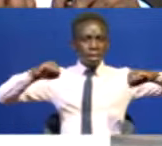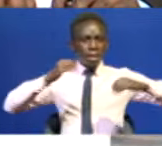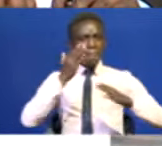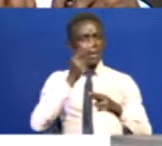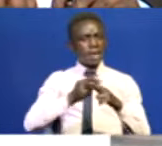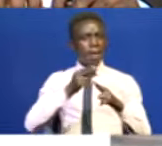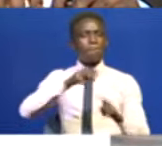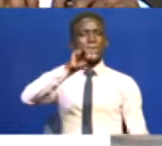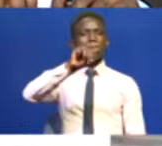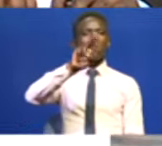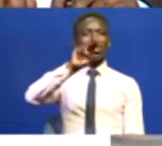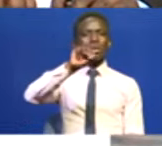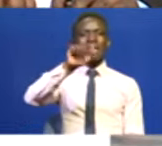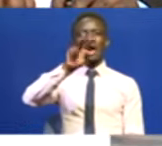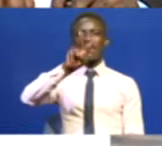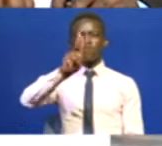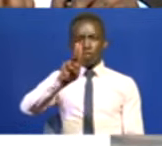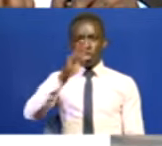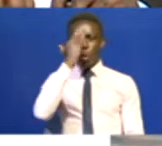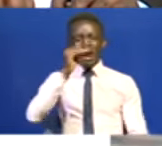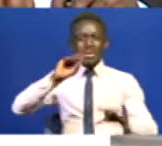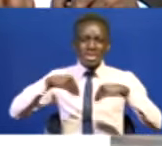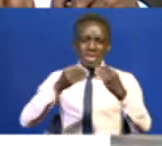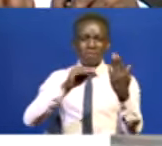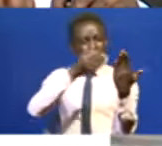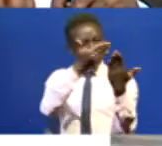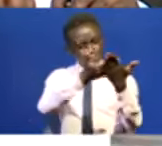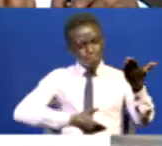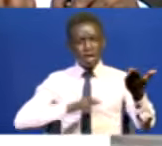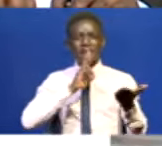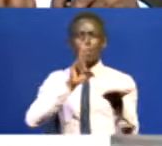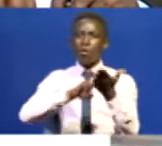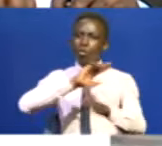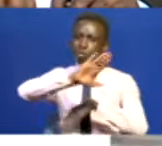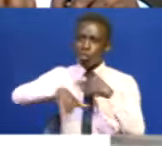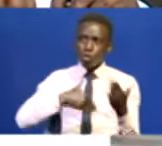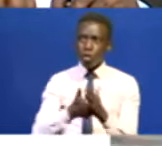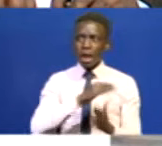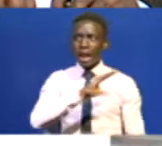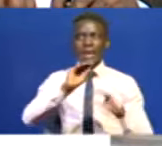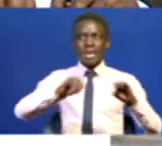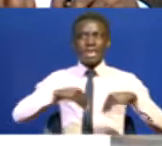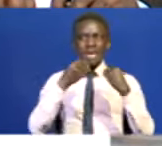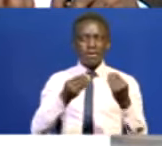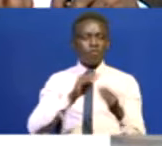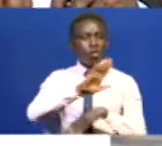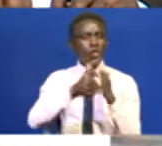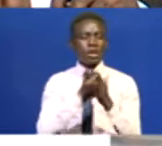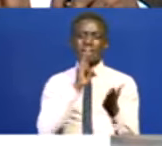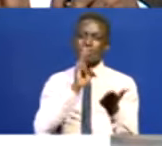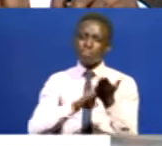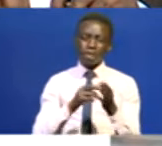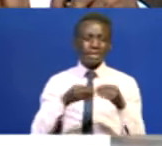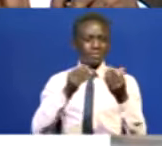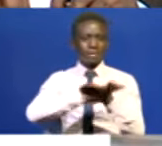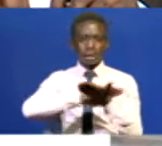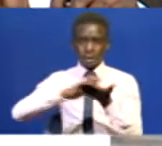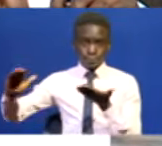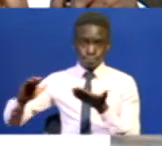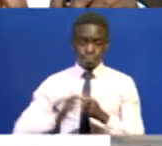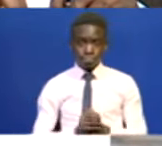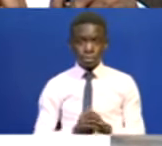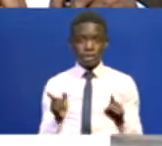na kuagiza wizara zote kuhakikisha kuwa ripoti ya mtaala unaozingatia umilisi unatekelezwa kikamilifu. Miongoni mwa